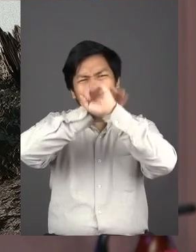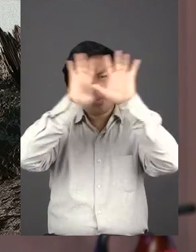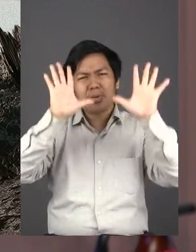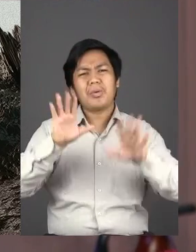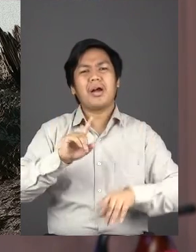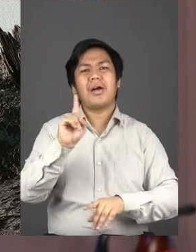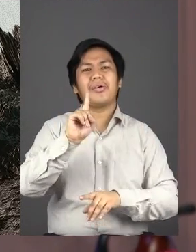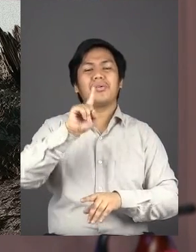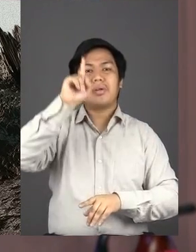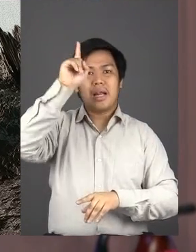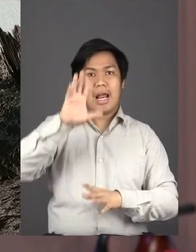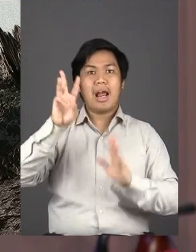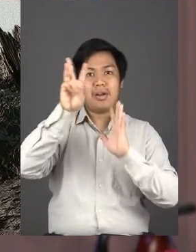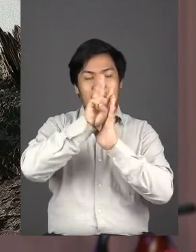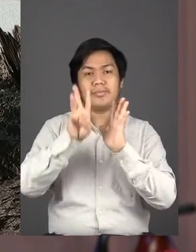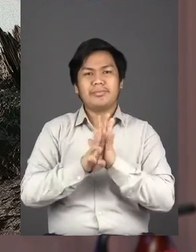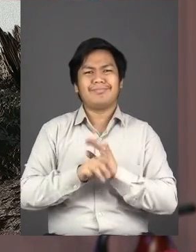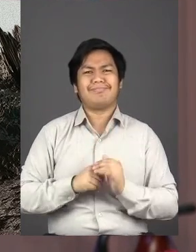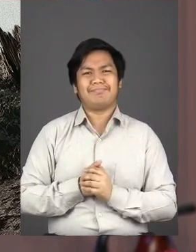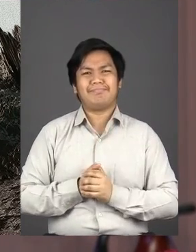niya. Promise ho.